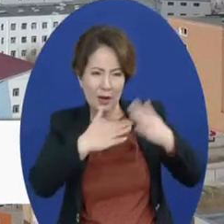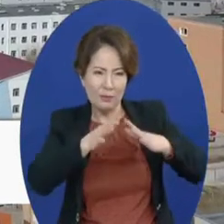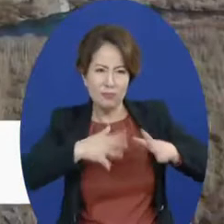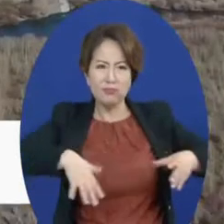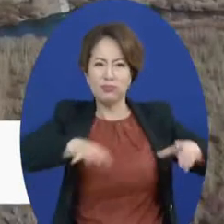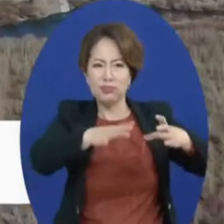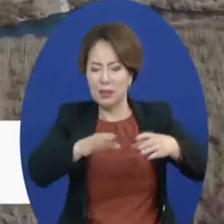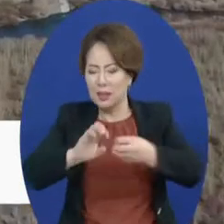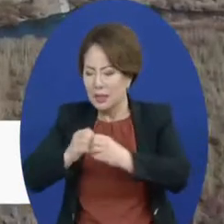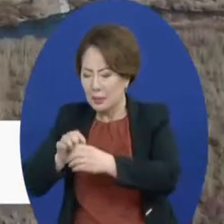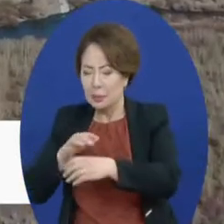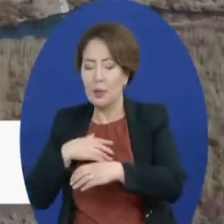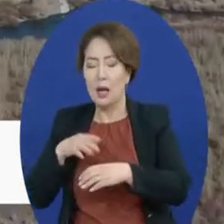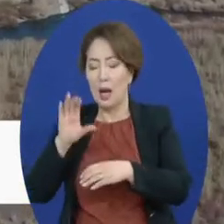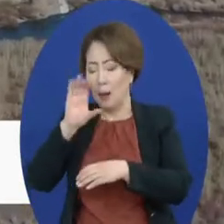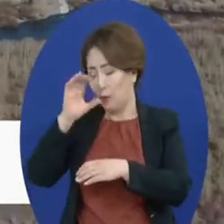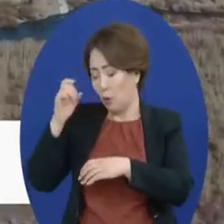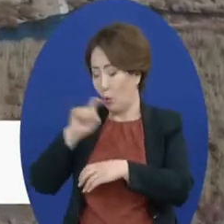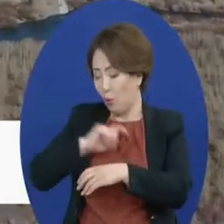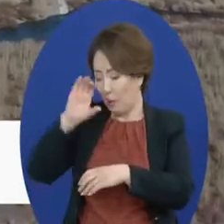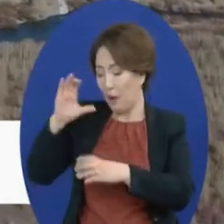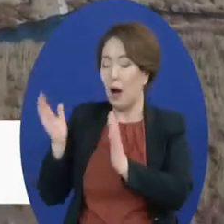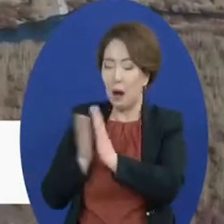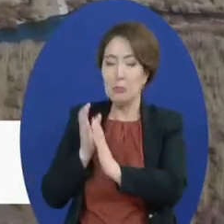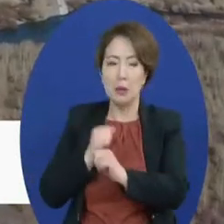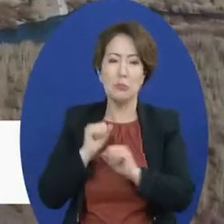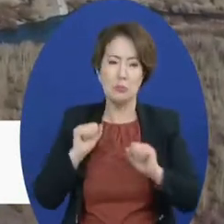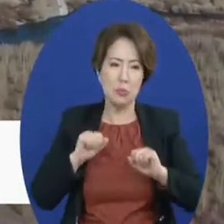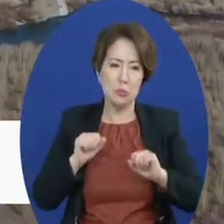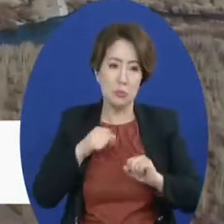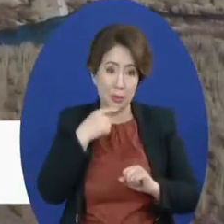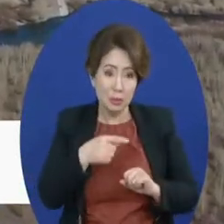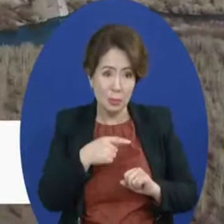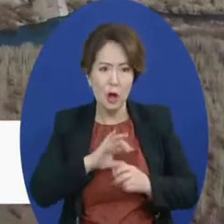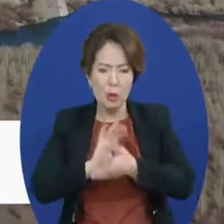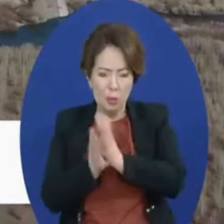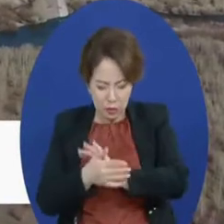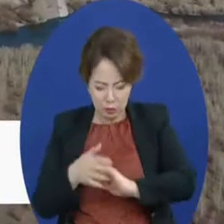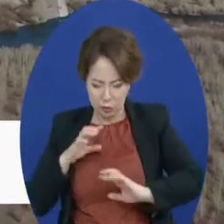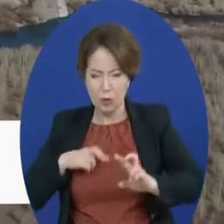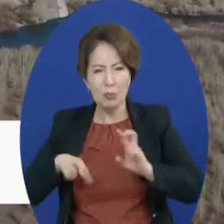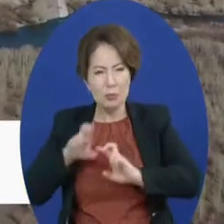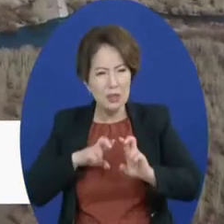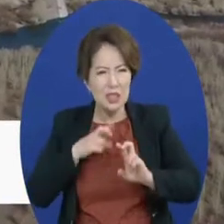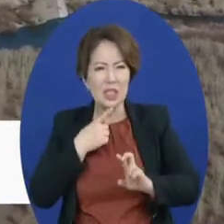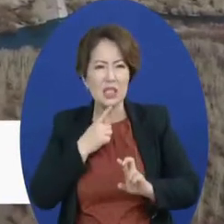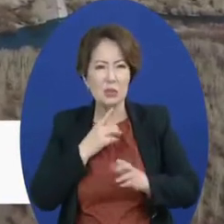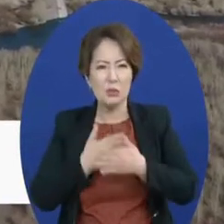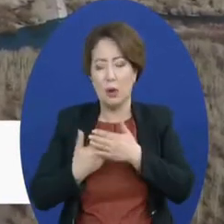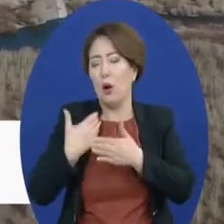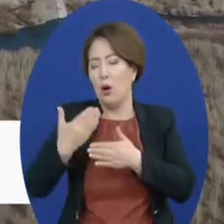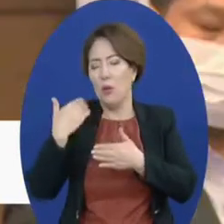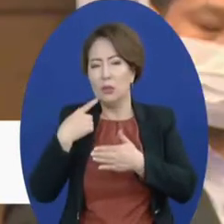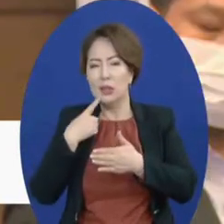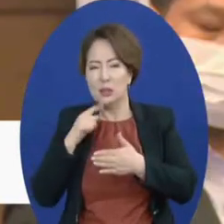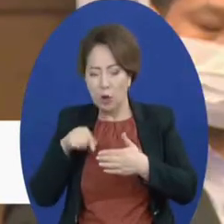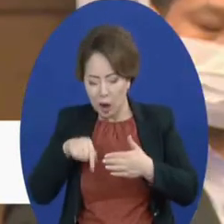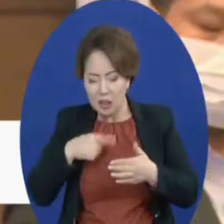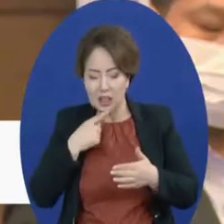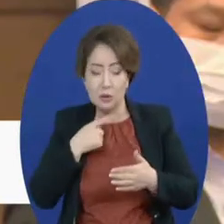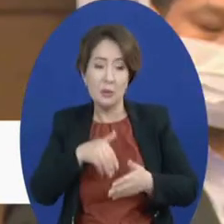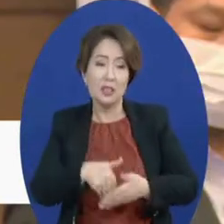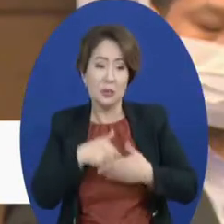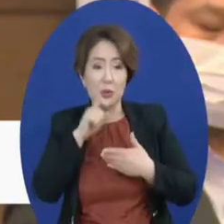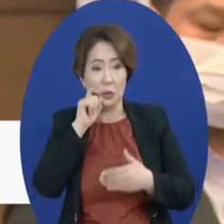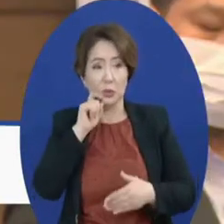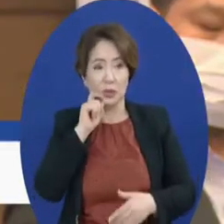юм. Гэхдээ цар тахлын үед бизнес нь өмнөхөөсөө ч илүү доголдож хүндхэн байгааг ерөнхий сайдд учирлаад тодорхой дэмжлэг хүссэн юм а.